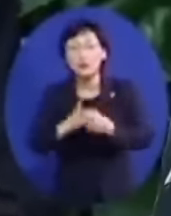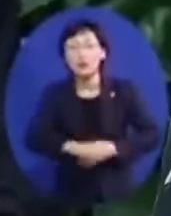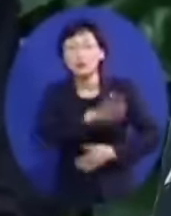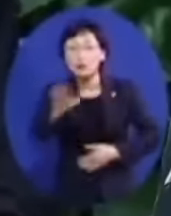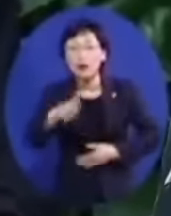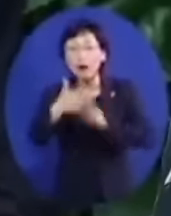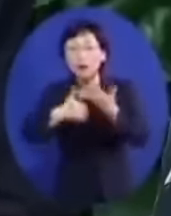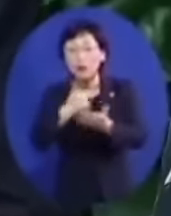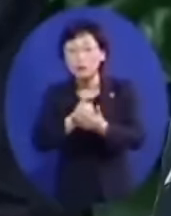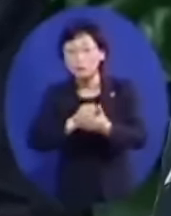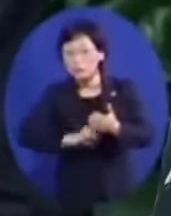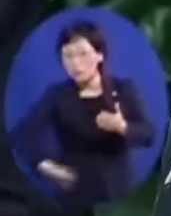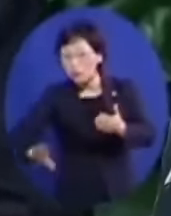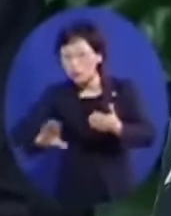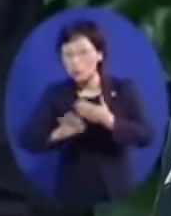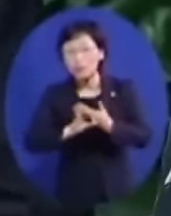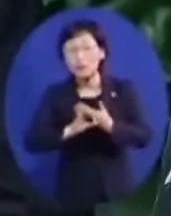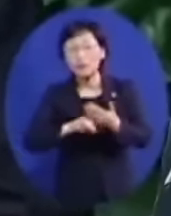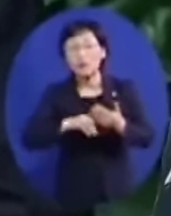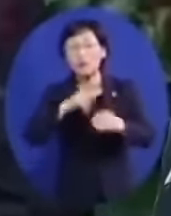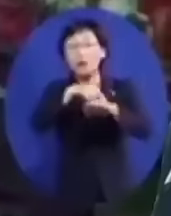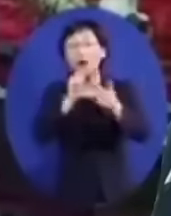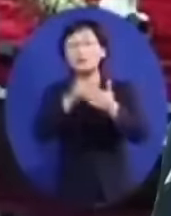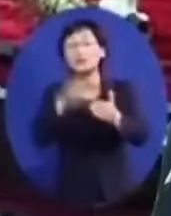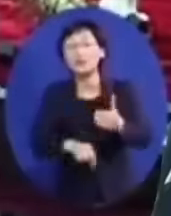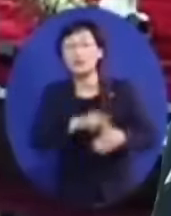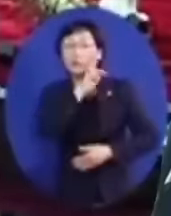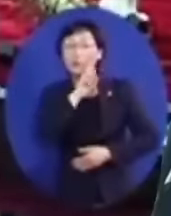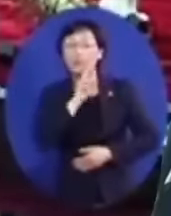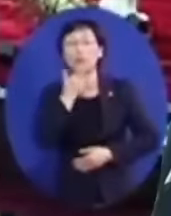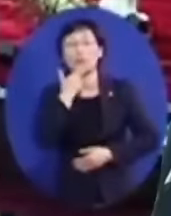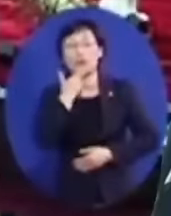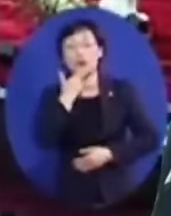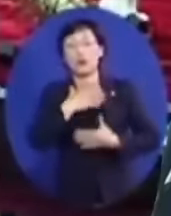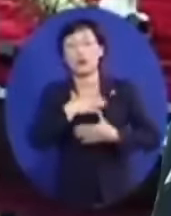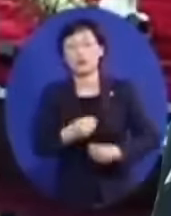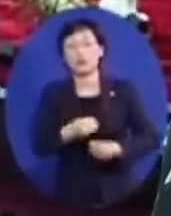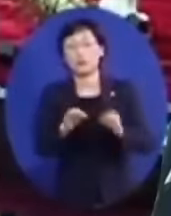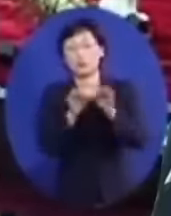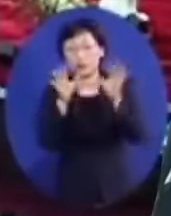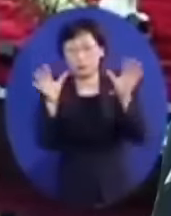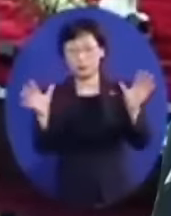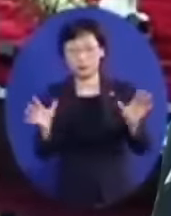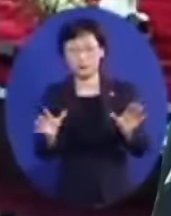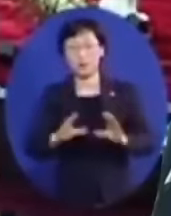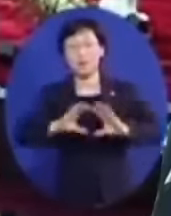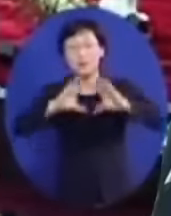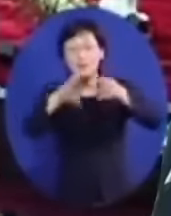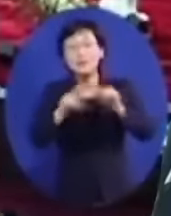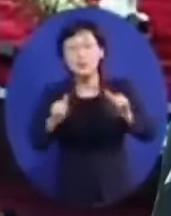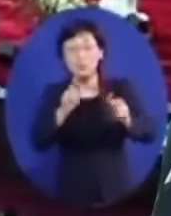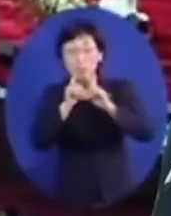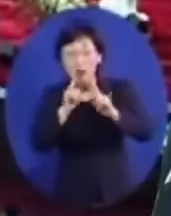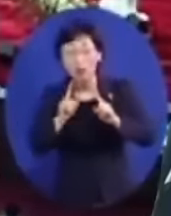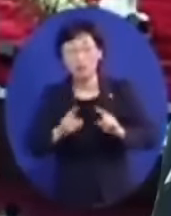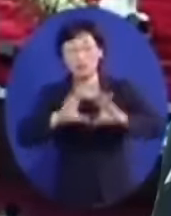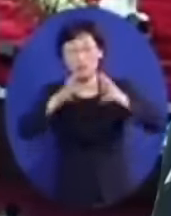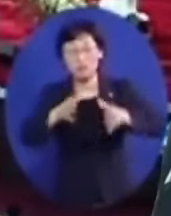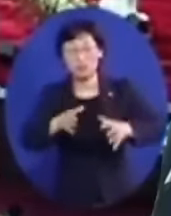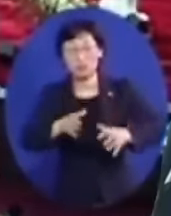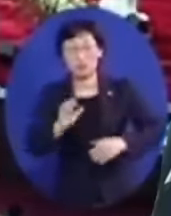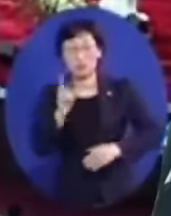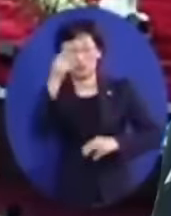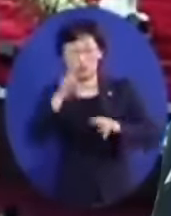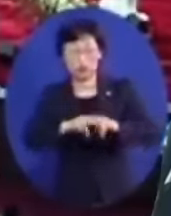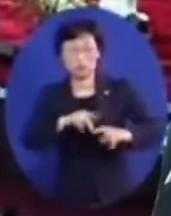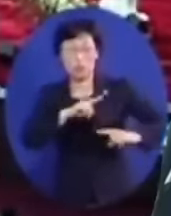잃어버리면 우리 마음속에 평안이 있을 택이 없는 것입니다. 안식은 사라지는 것입니다. 세상 사람들은 이 세상의 지위나